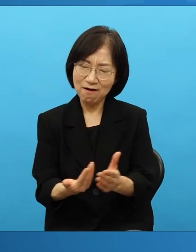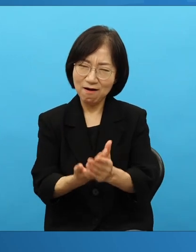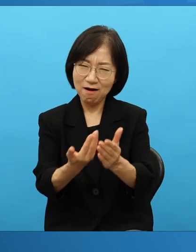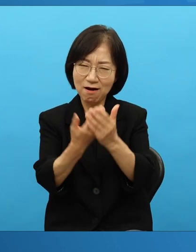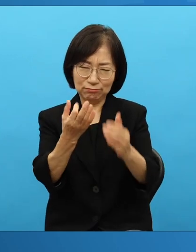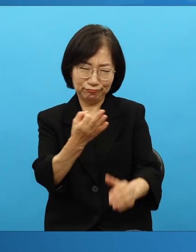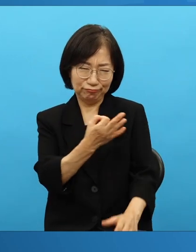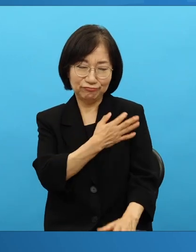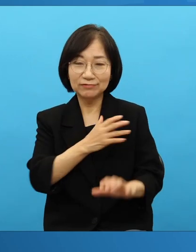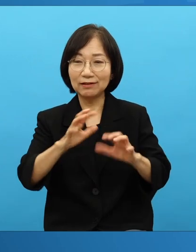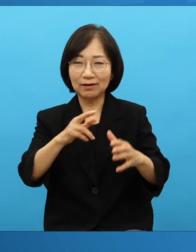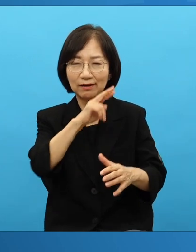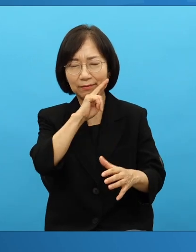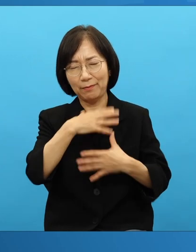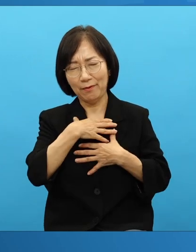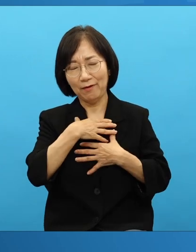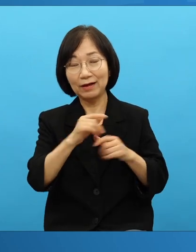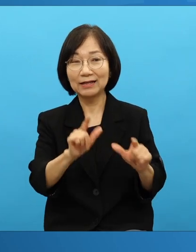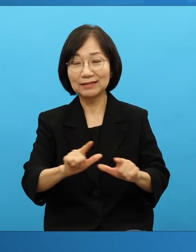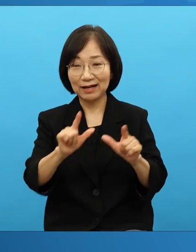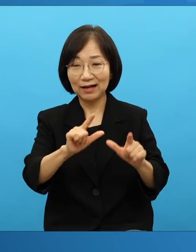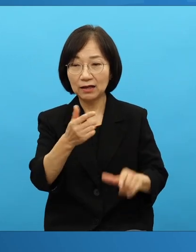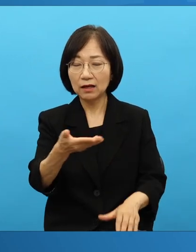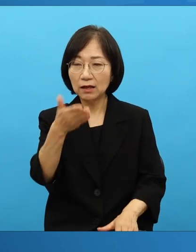꽉 차서야죠.